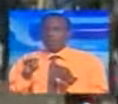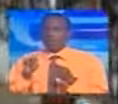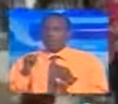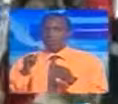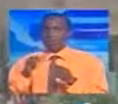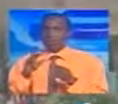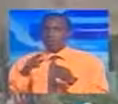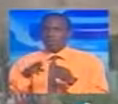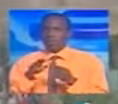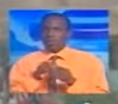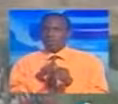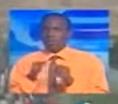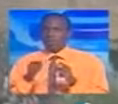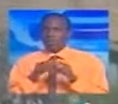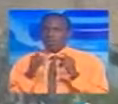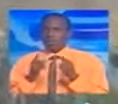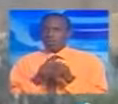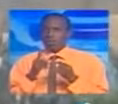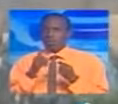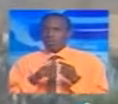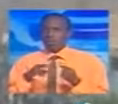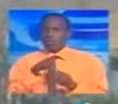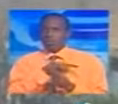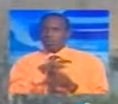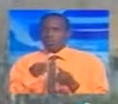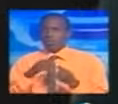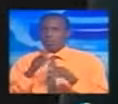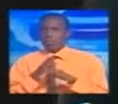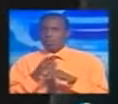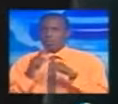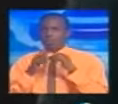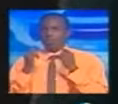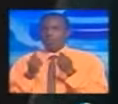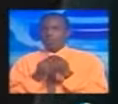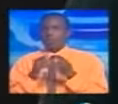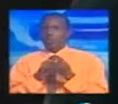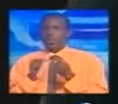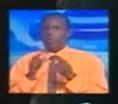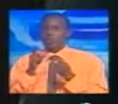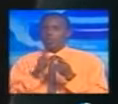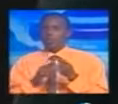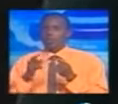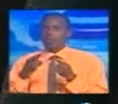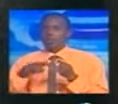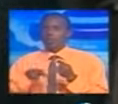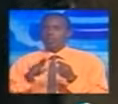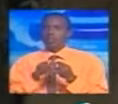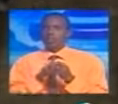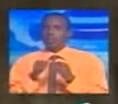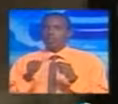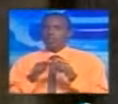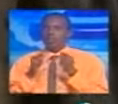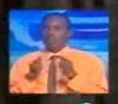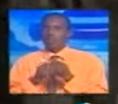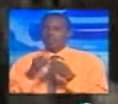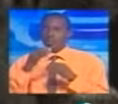majorité avec des maisons en tôle. Les planches n'ont jamais donc fait l'objet de viabilisation, ces habitations donc sont pratiquement collées les